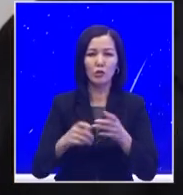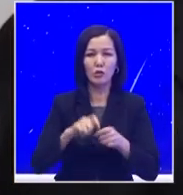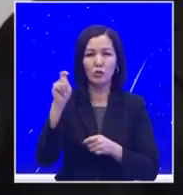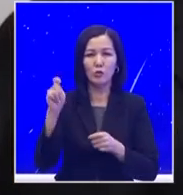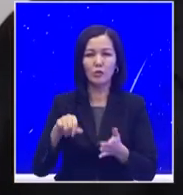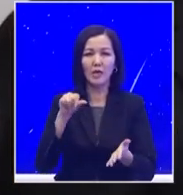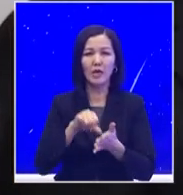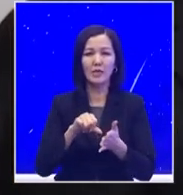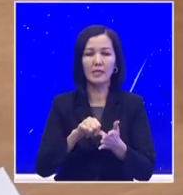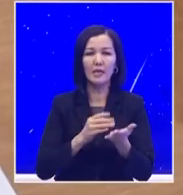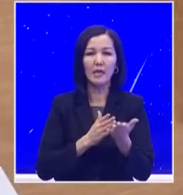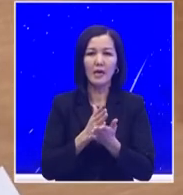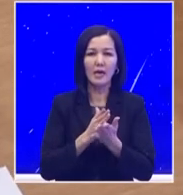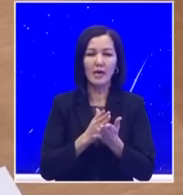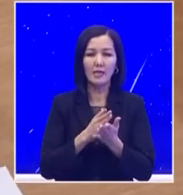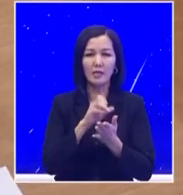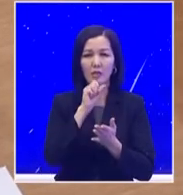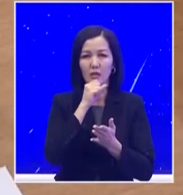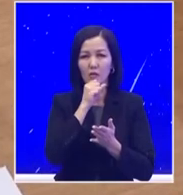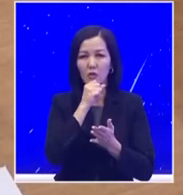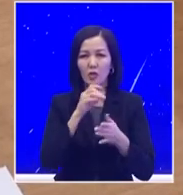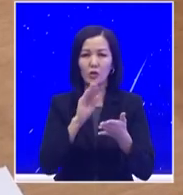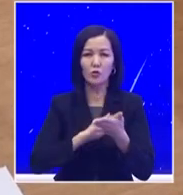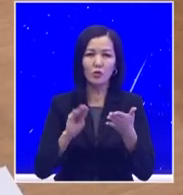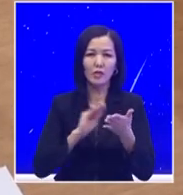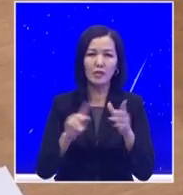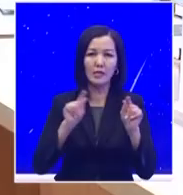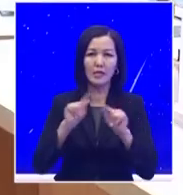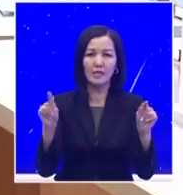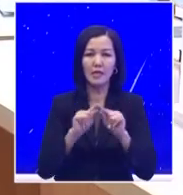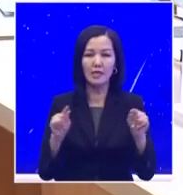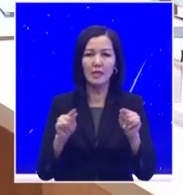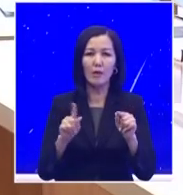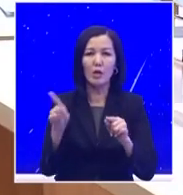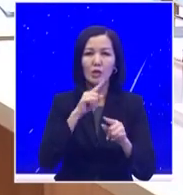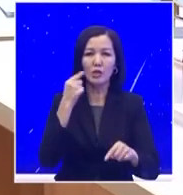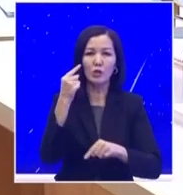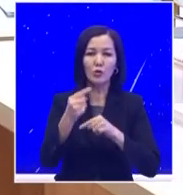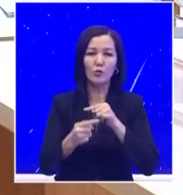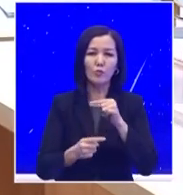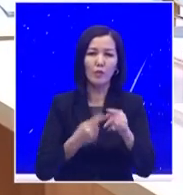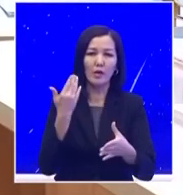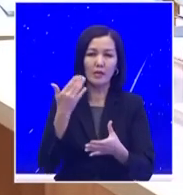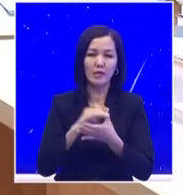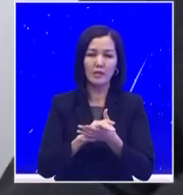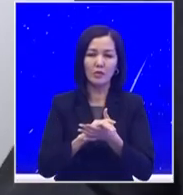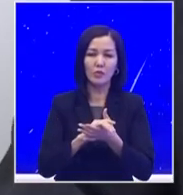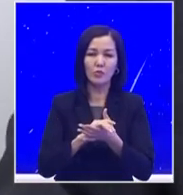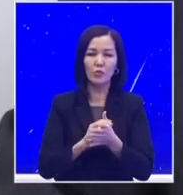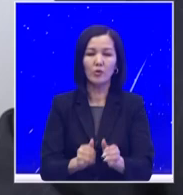соғысқа қатысқан қарт жауынгерлерді бақ өкілдері арқылы насихаттап, оларды жас ұрпаққа үлгі етуді көздеп